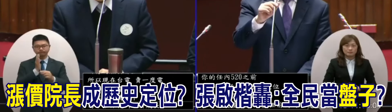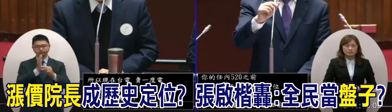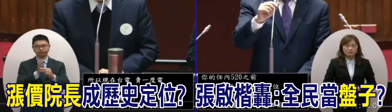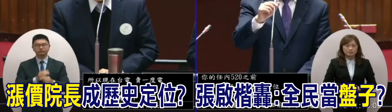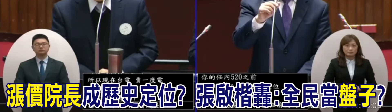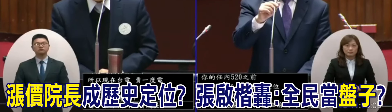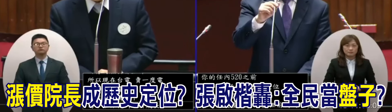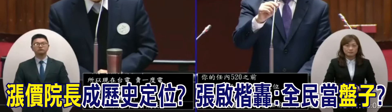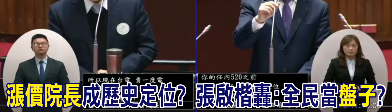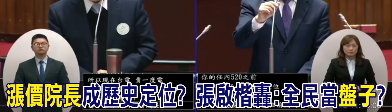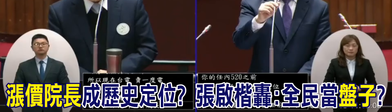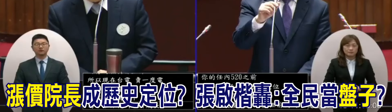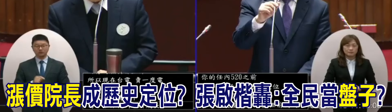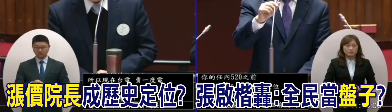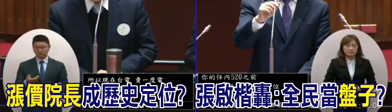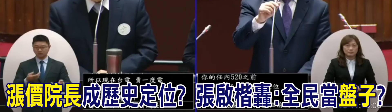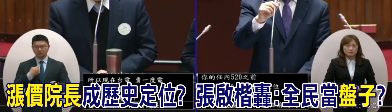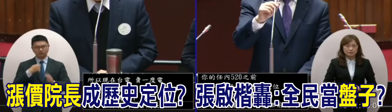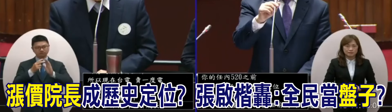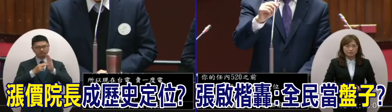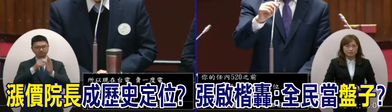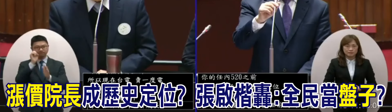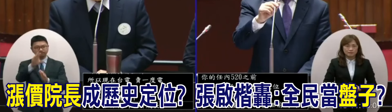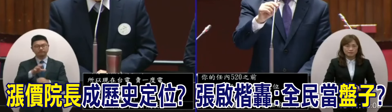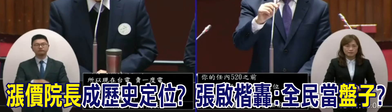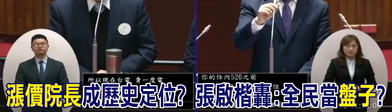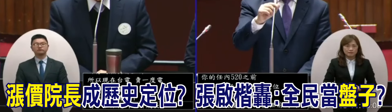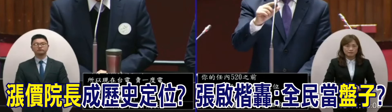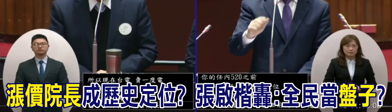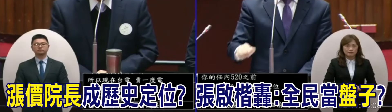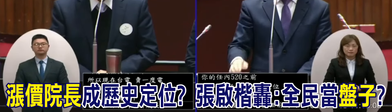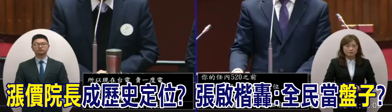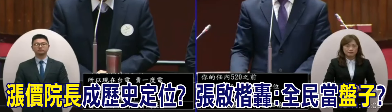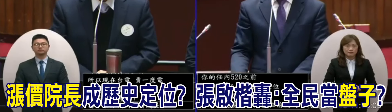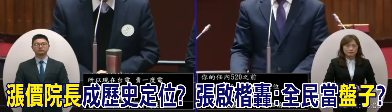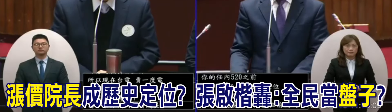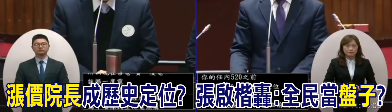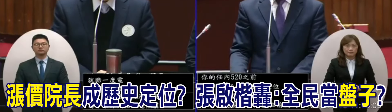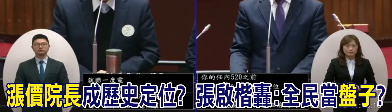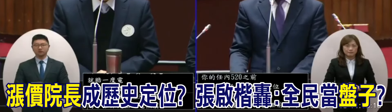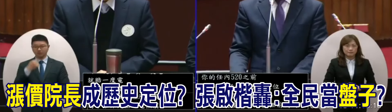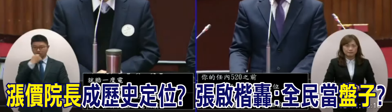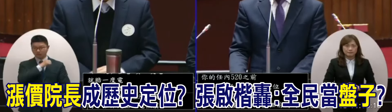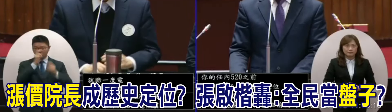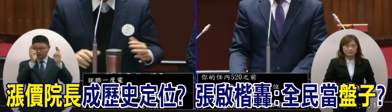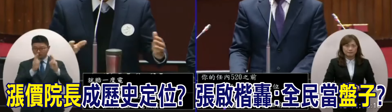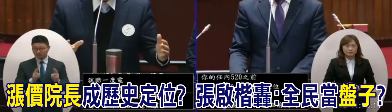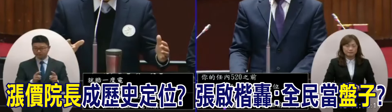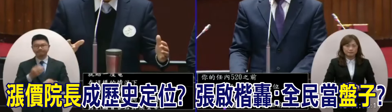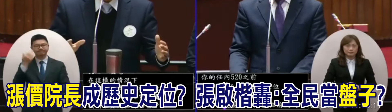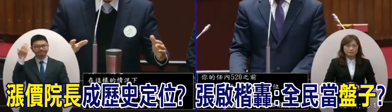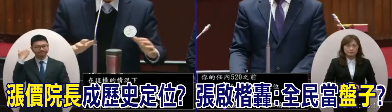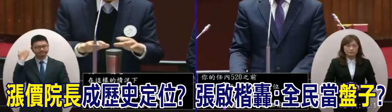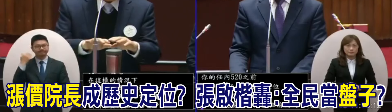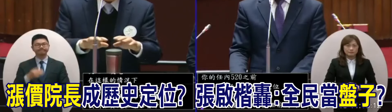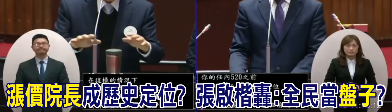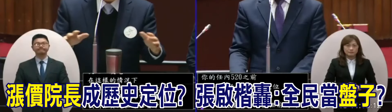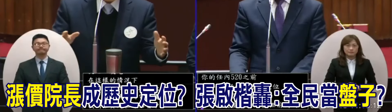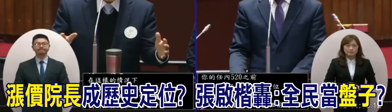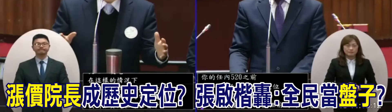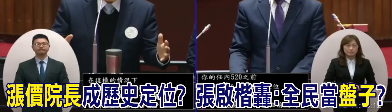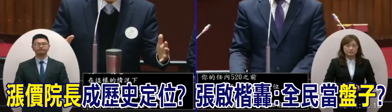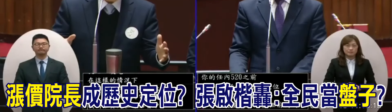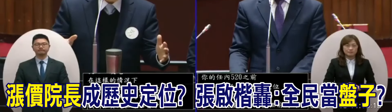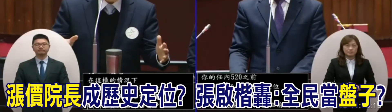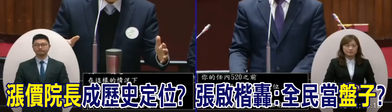情，我也想跟委员做一个报告，就是我们台电呢在以往为了要稳定